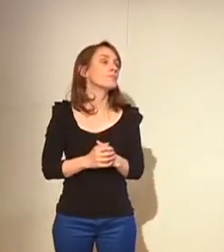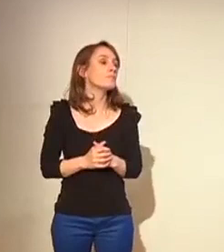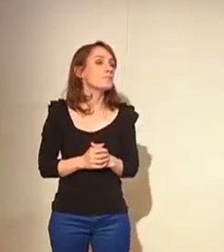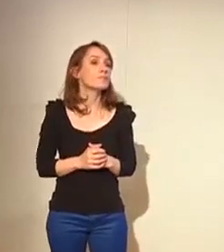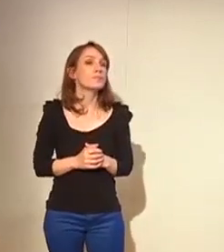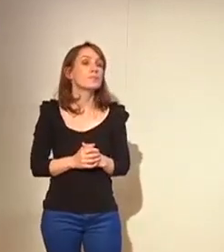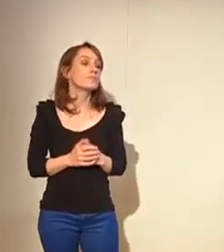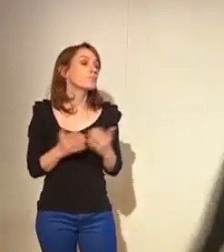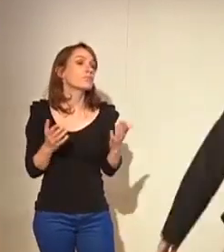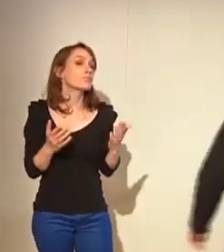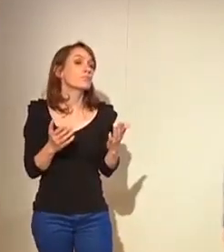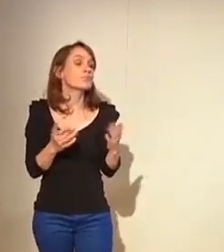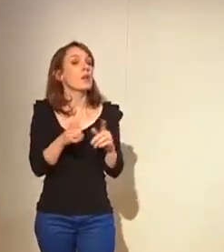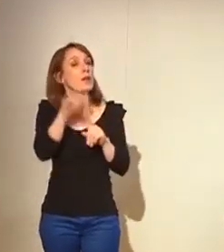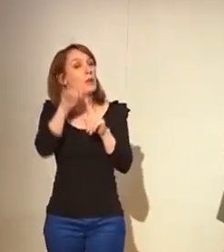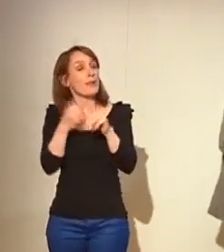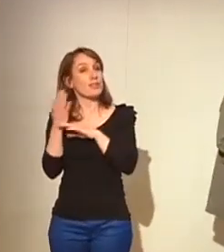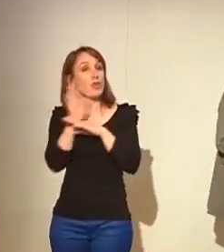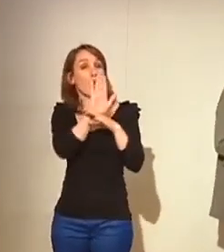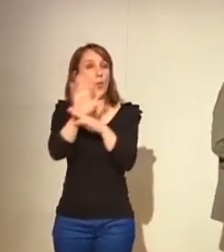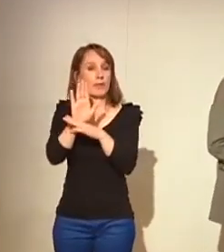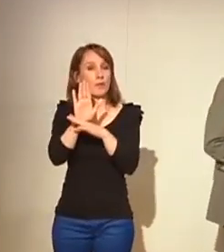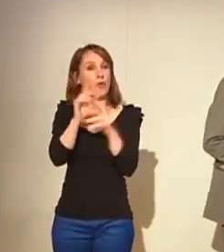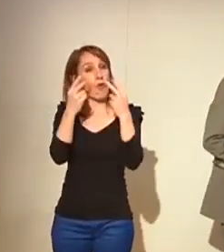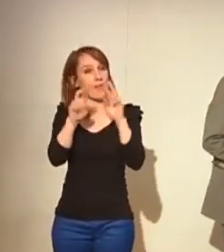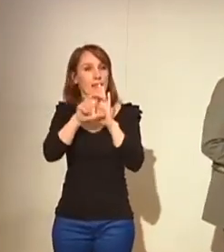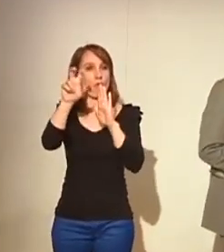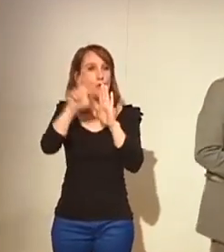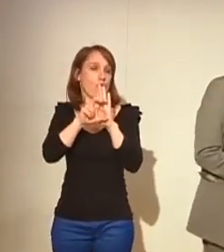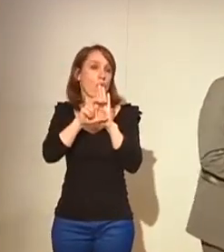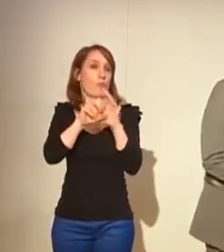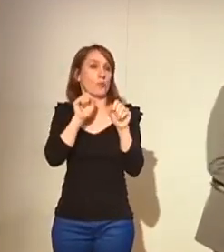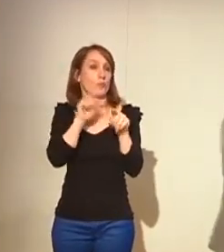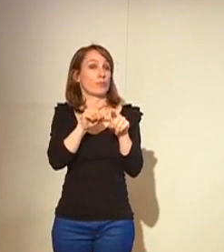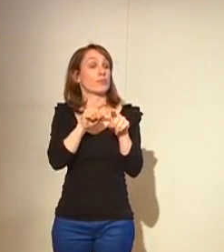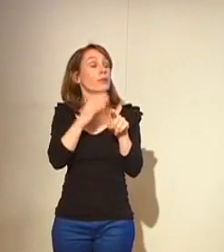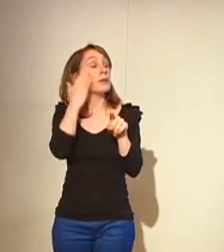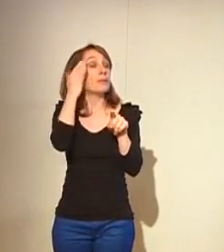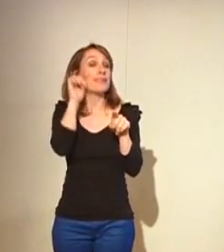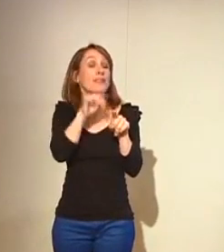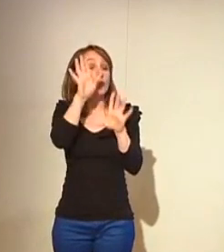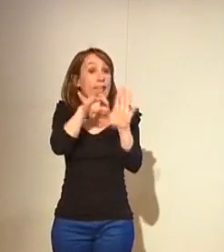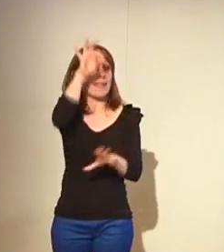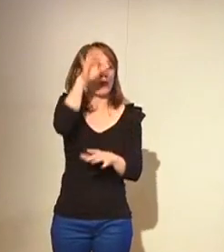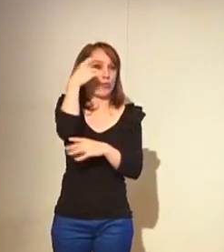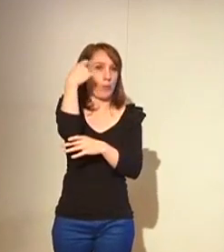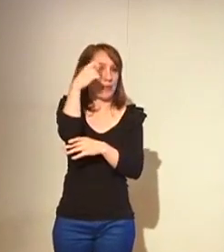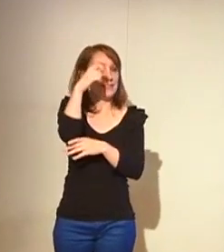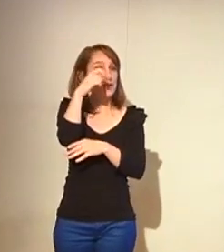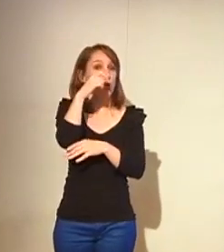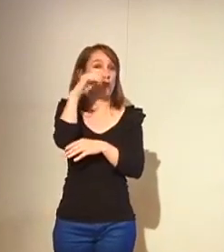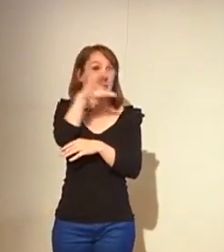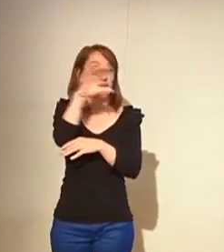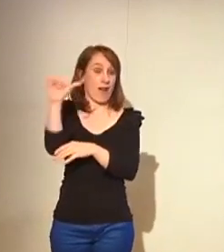il est arrivé que le représentant de la ville de Grenoble soit nommé président soit élu président du conseil